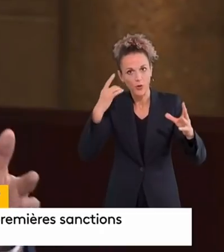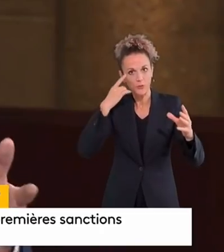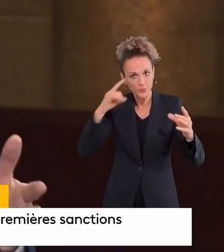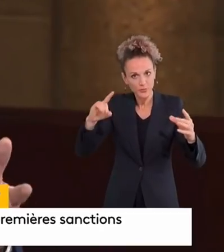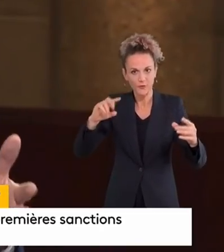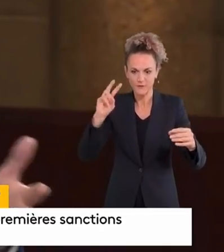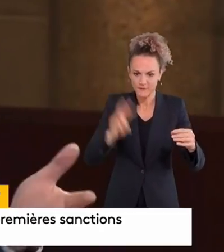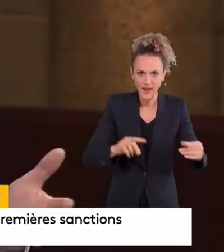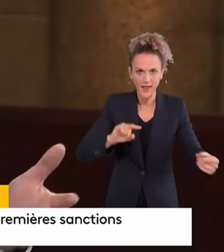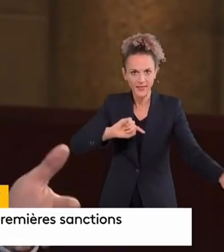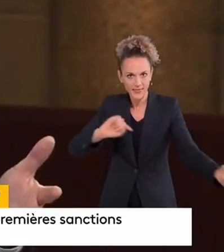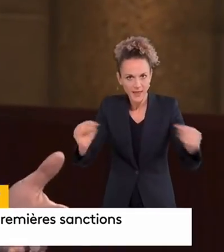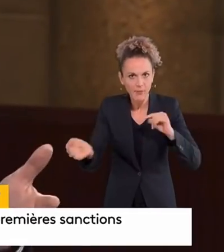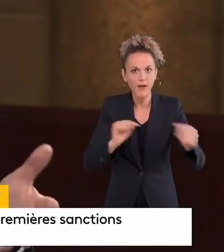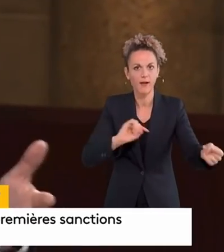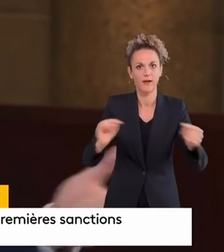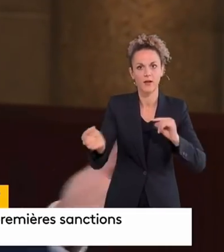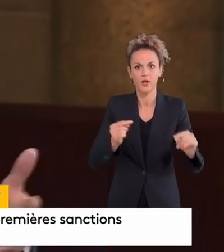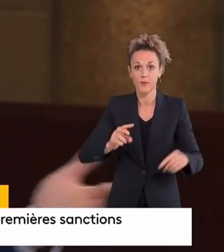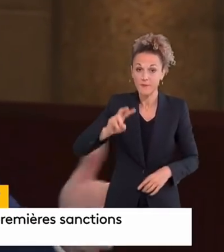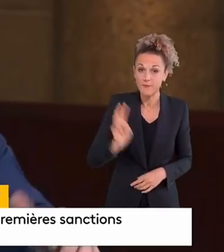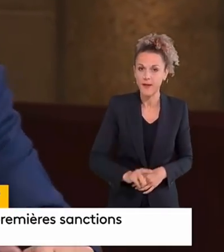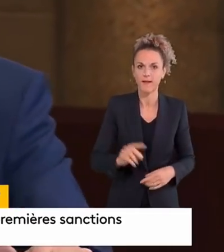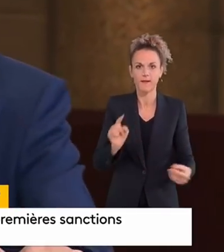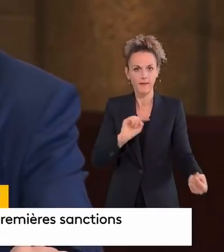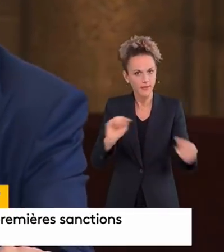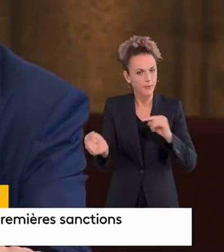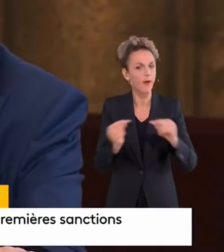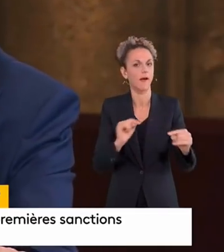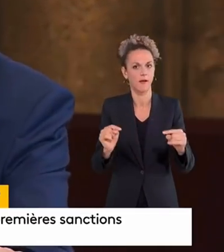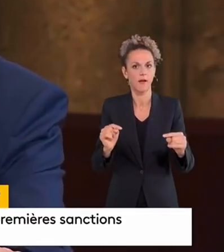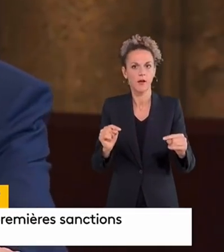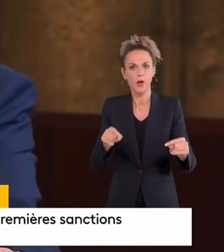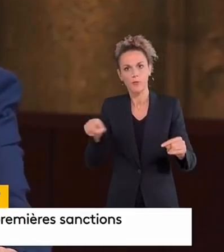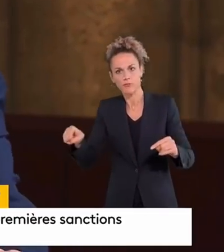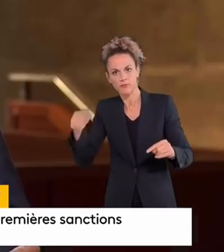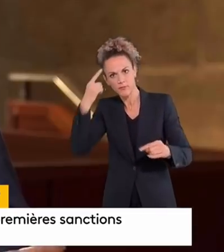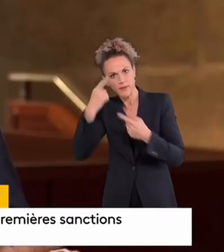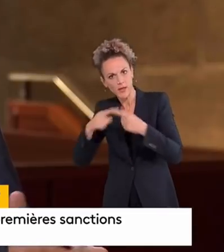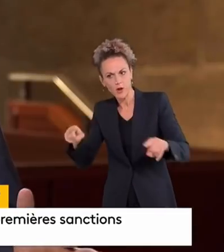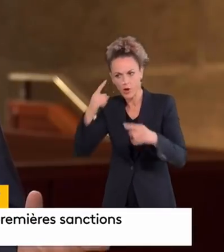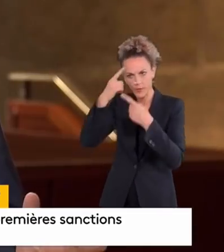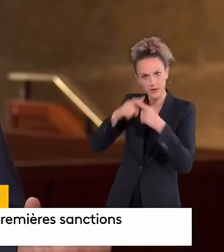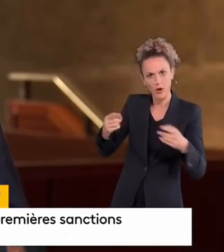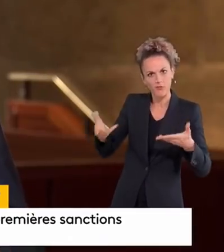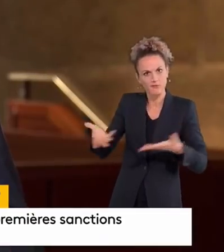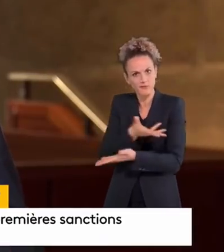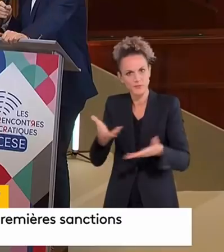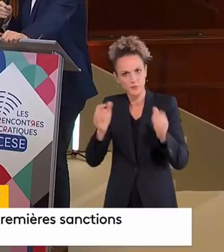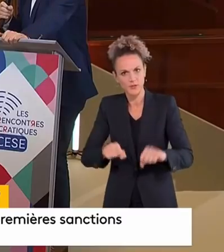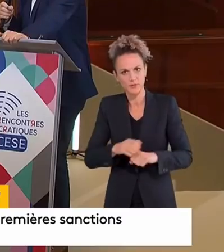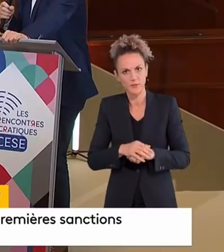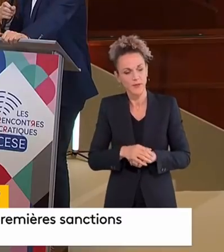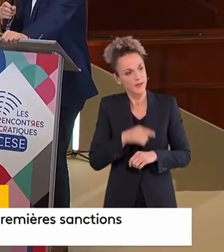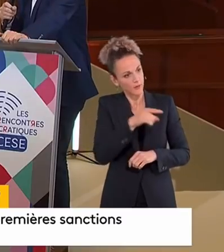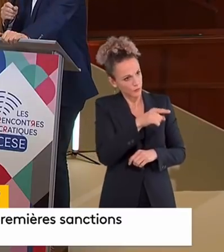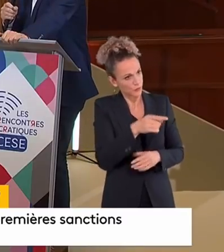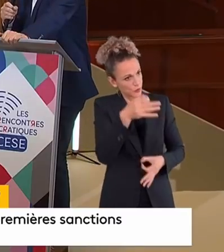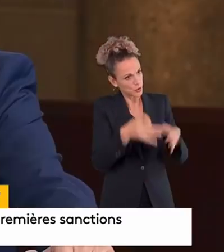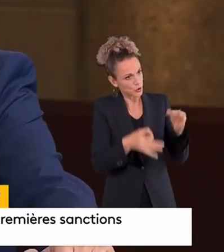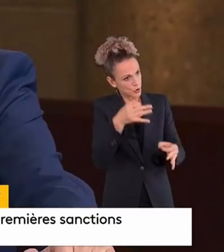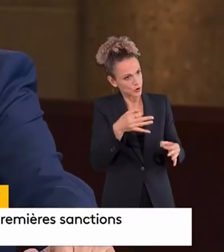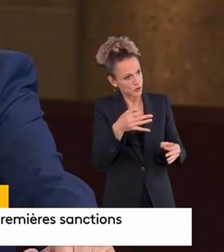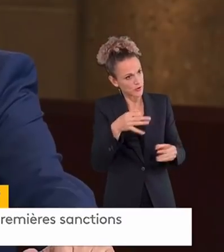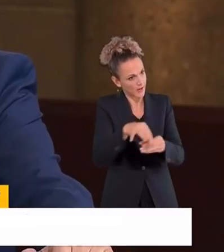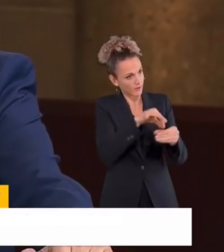donc d'avoir un vrai débat au fond avec contradiction. C'est à vous de juger si c'est utile de faire un référendum ou pas? C'est en fonction